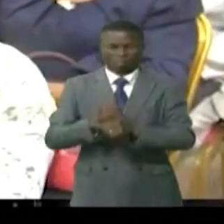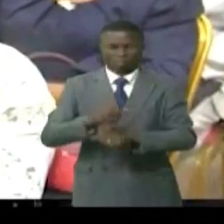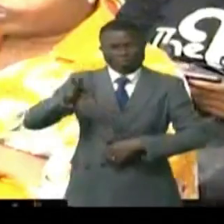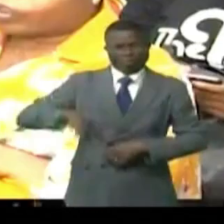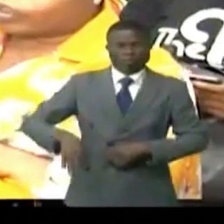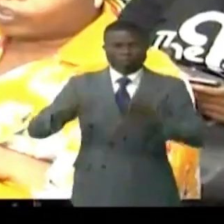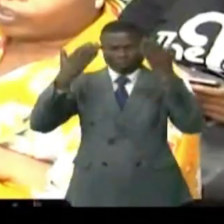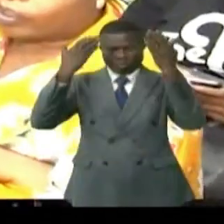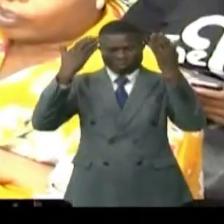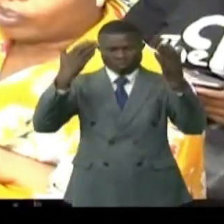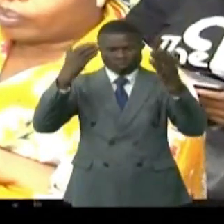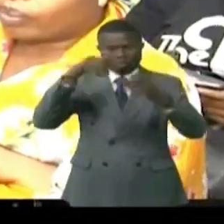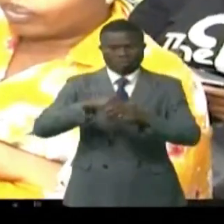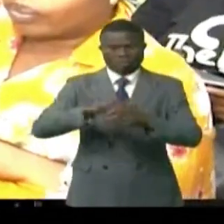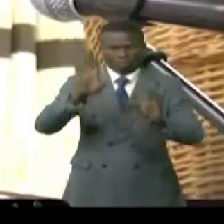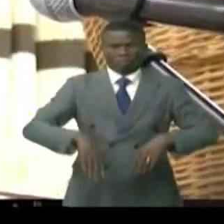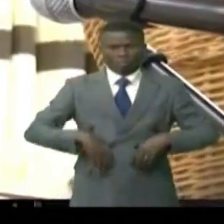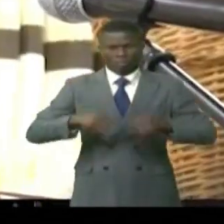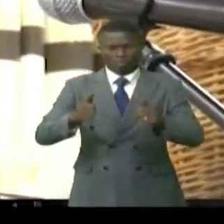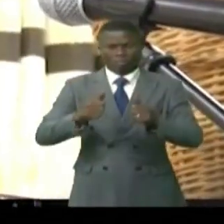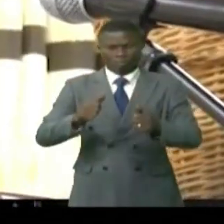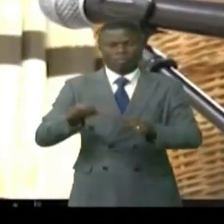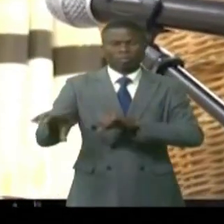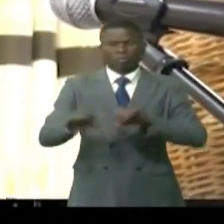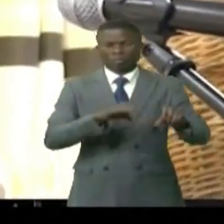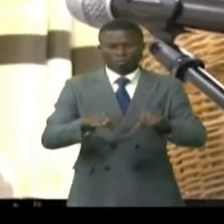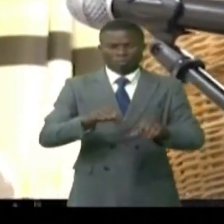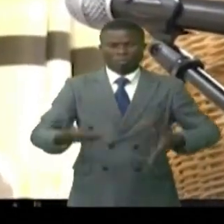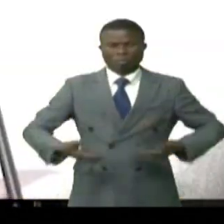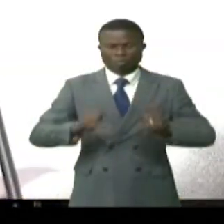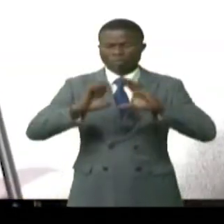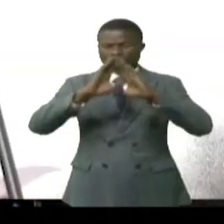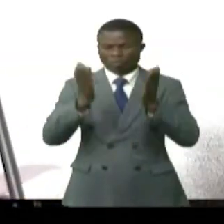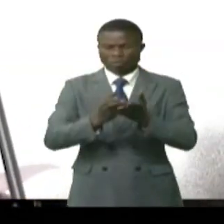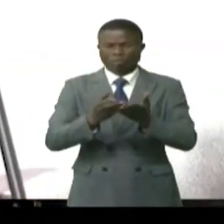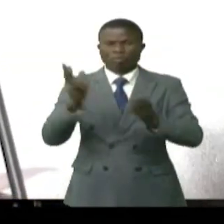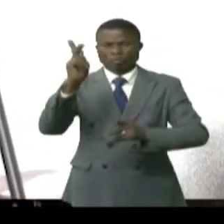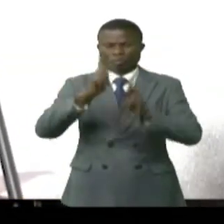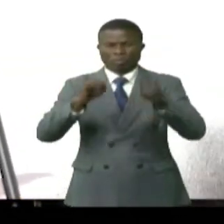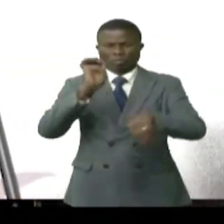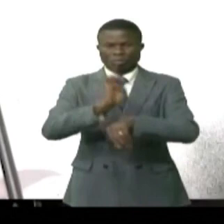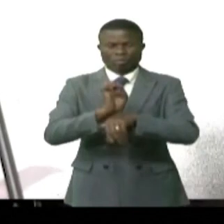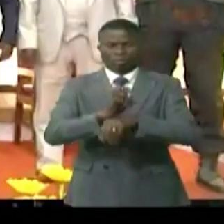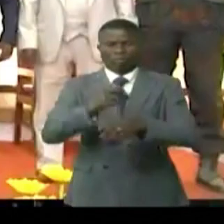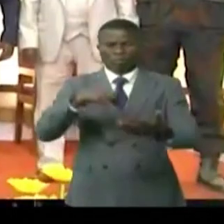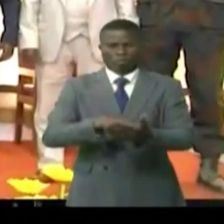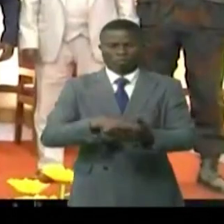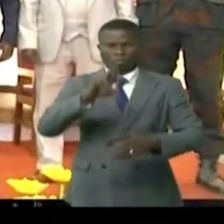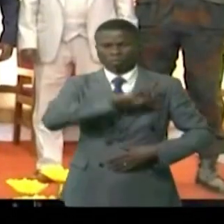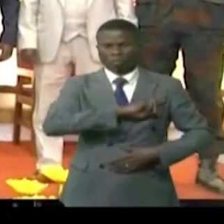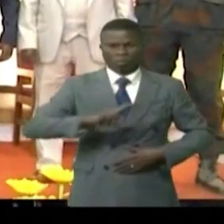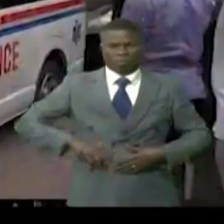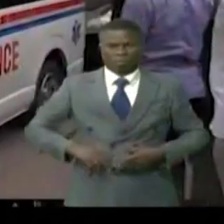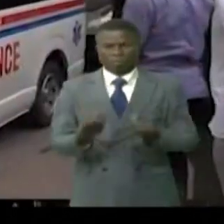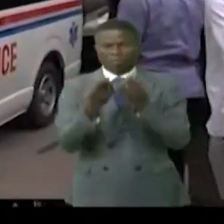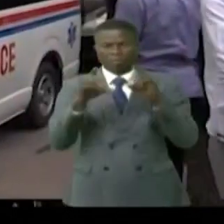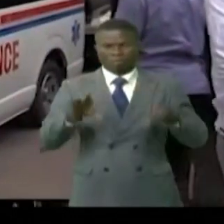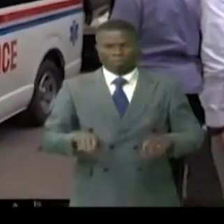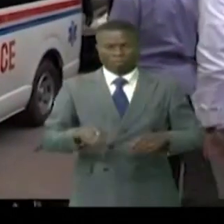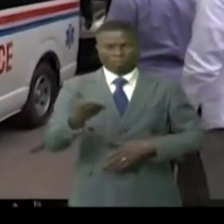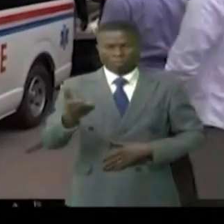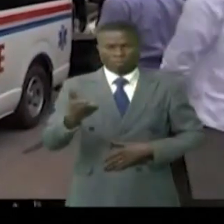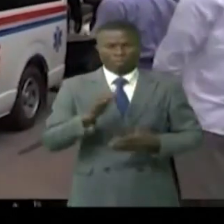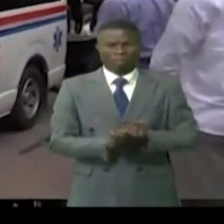faveurs divines de Dieu dans leur vie. L'événement a été salué par toute la communauté d'églises protestantes en République démocratique du